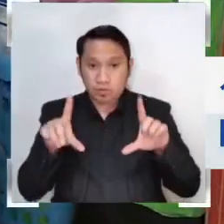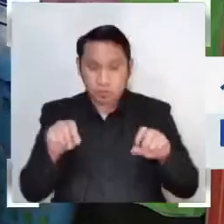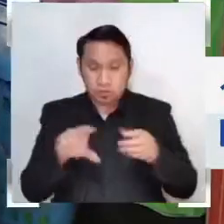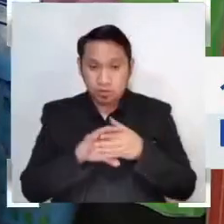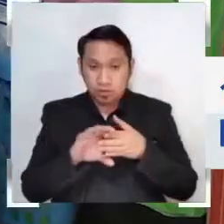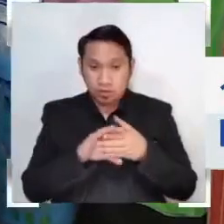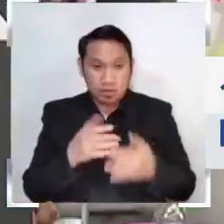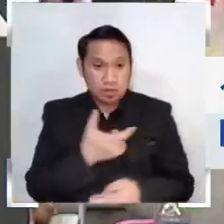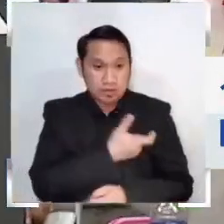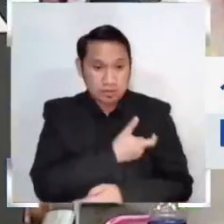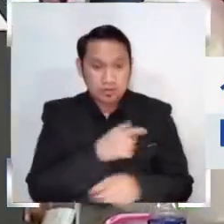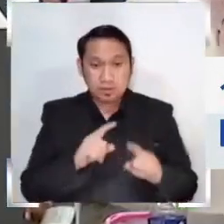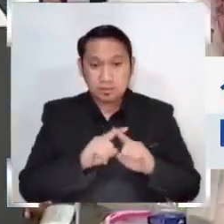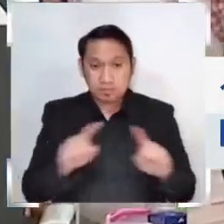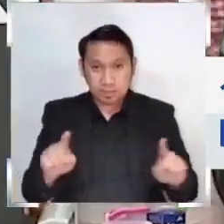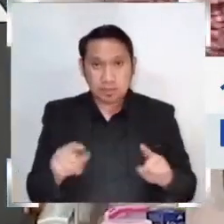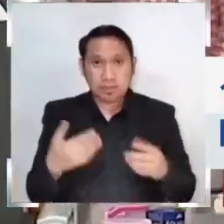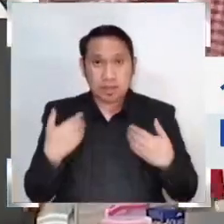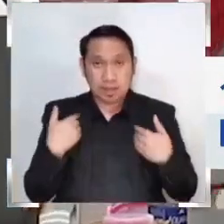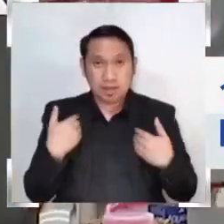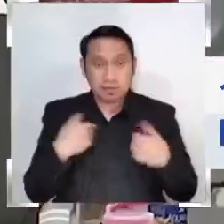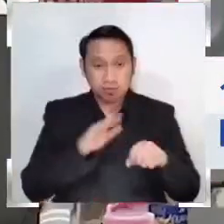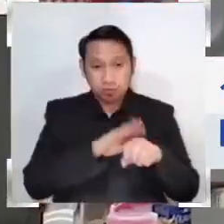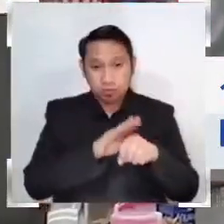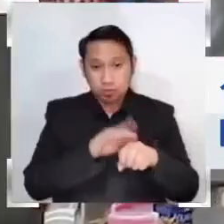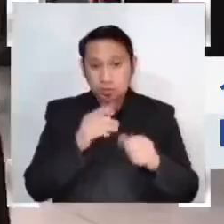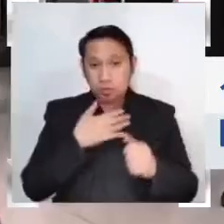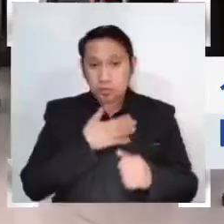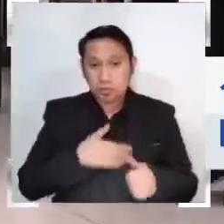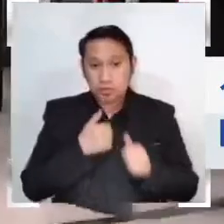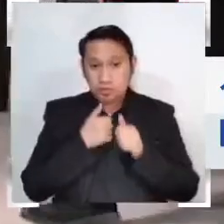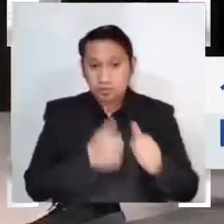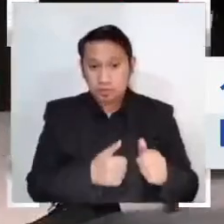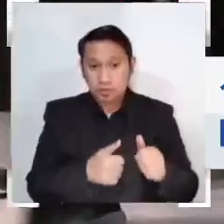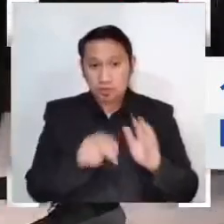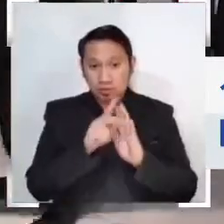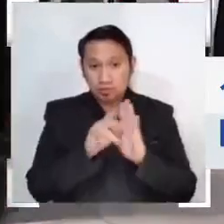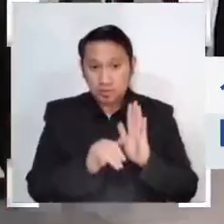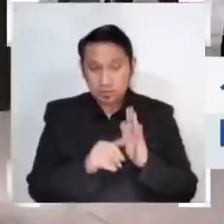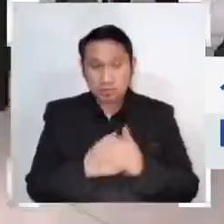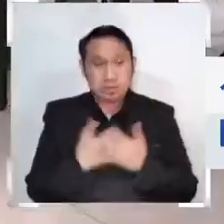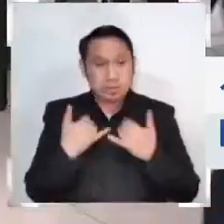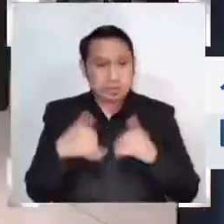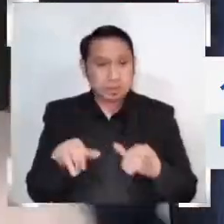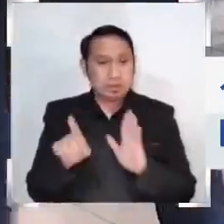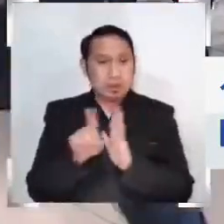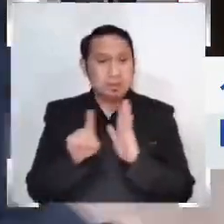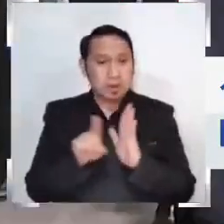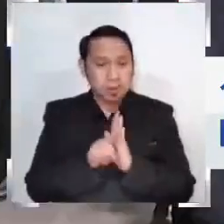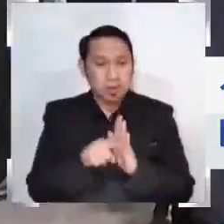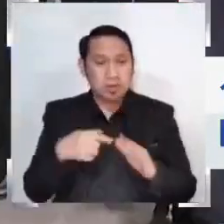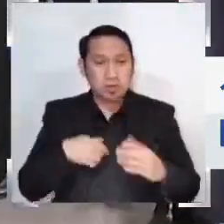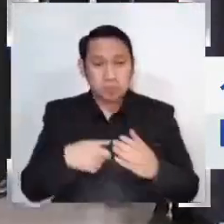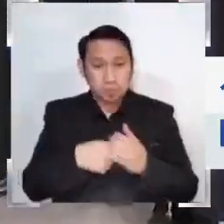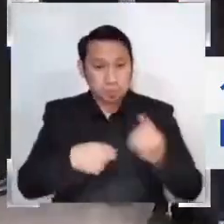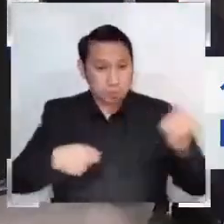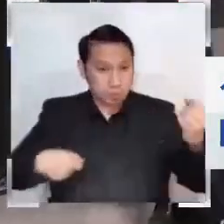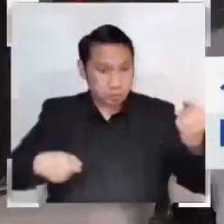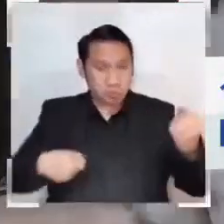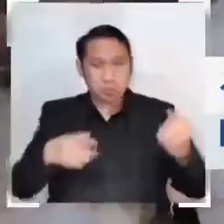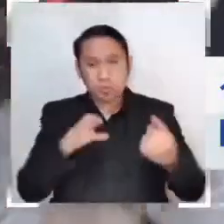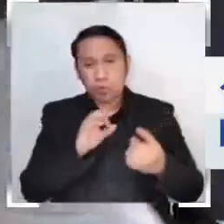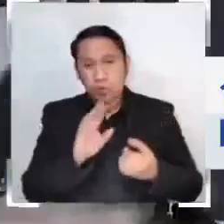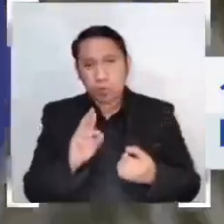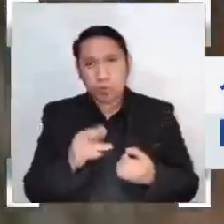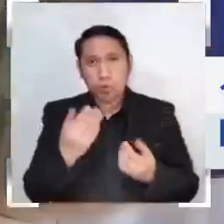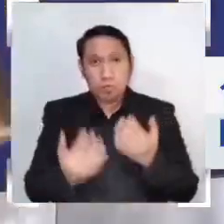ng mga COVID ambassador para magpaalala na sumunod sa health protocols. Ipagbabawal pa rin ang pagdadala ng matutulis na bagay at mga bagay na mabilis